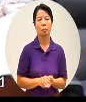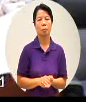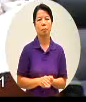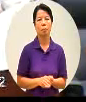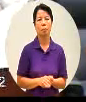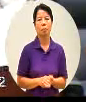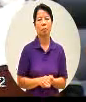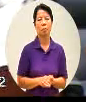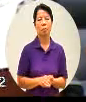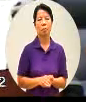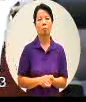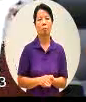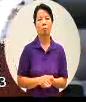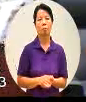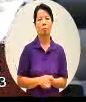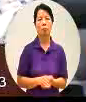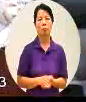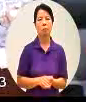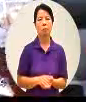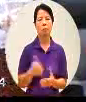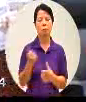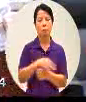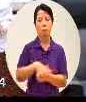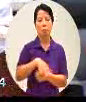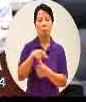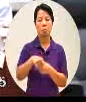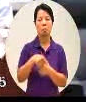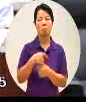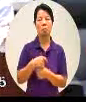干部十分哦。你敢知影这干部十分的什么情形？